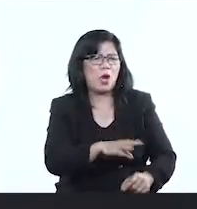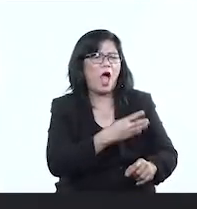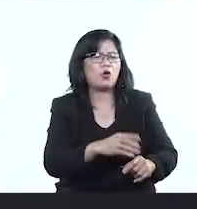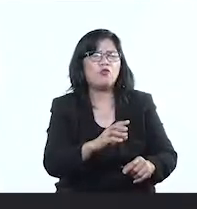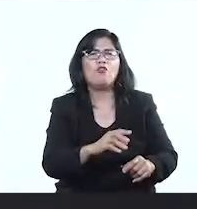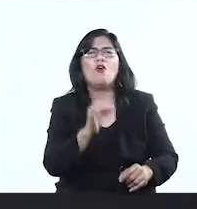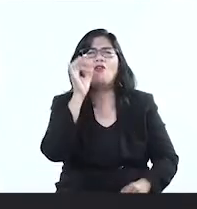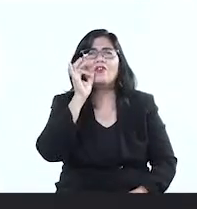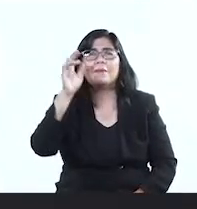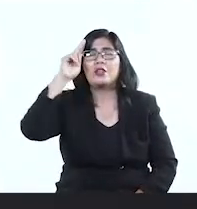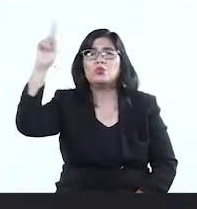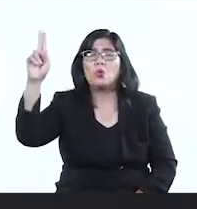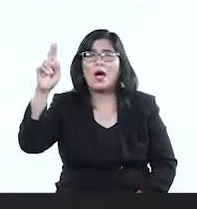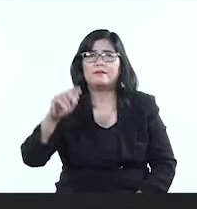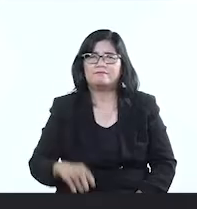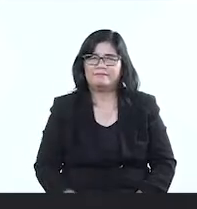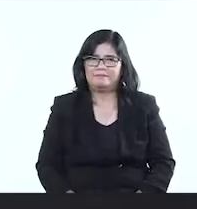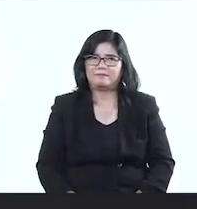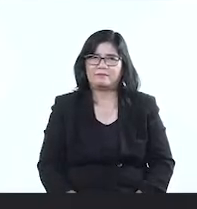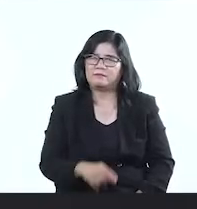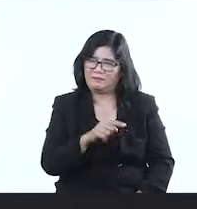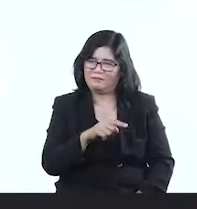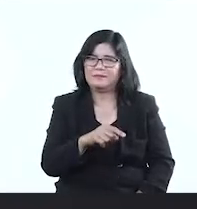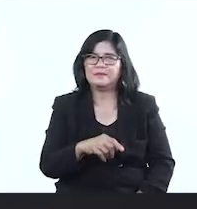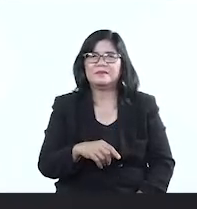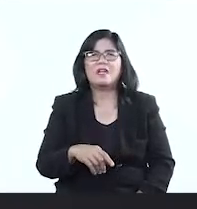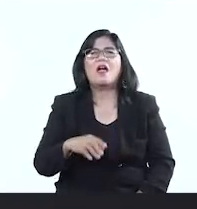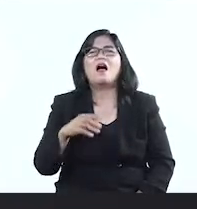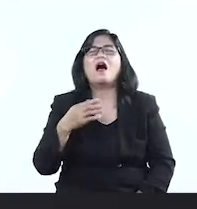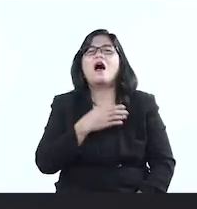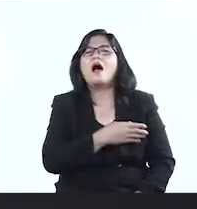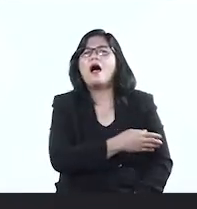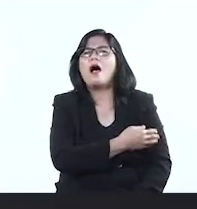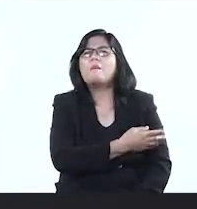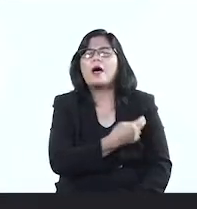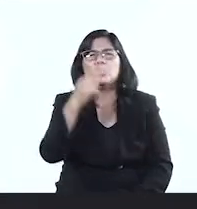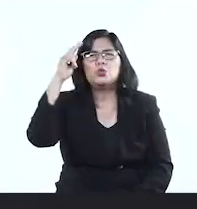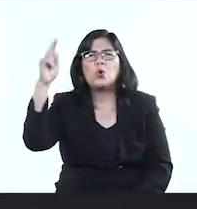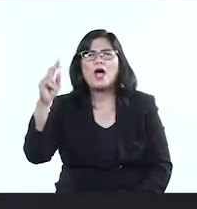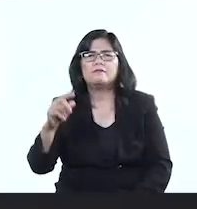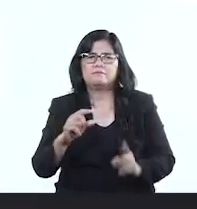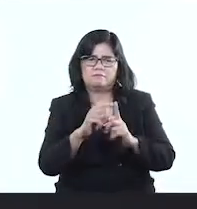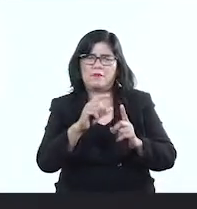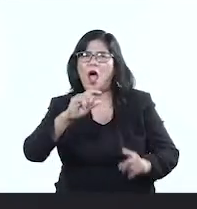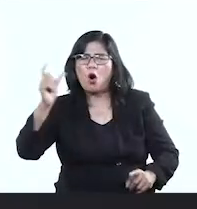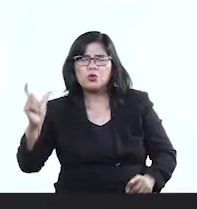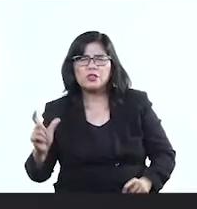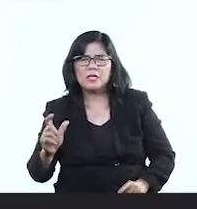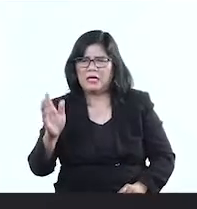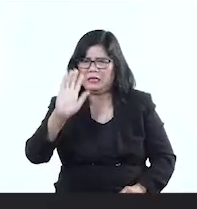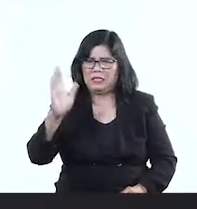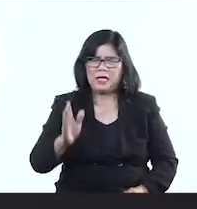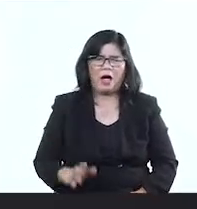bayangkan Hai seorang hamba tuhan sekelas Dawud Hai itu enggak ngurusin